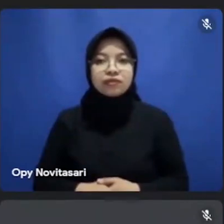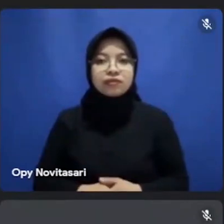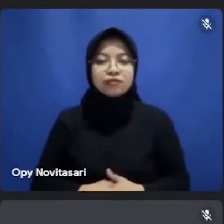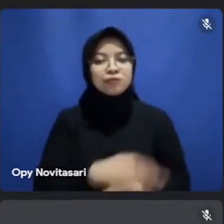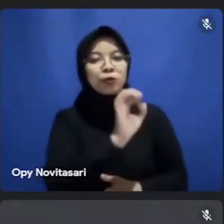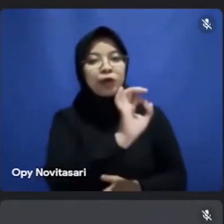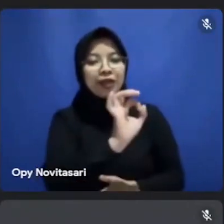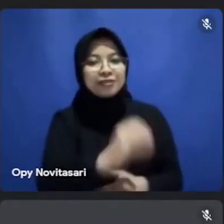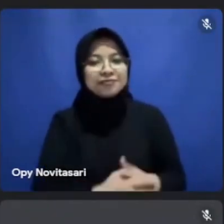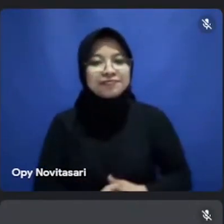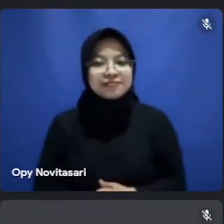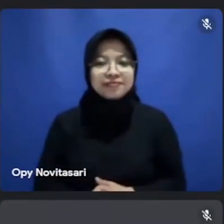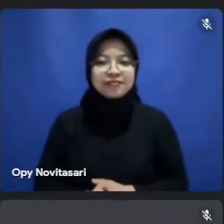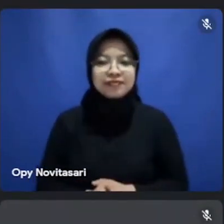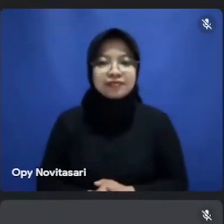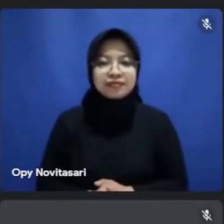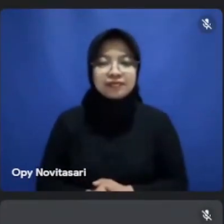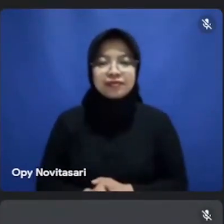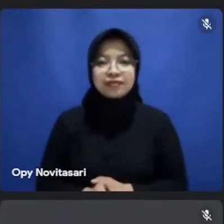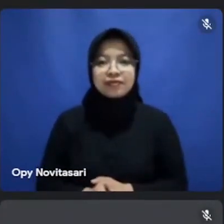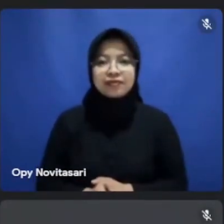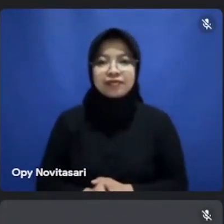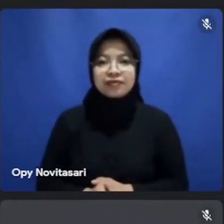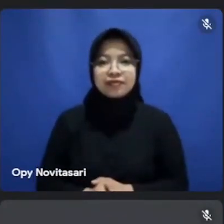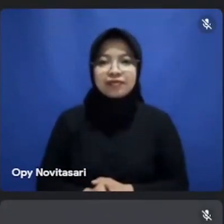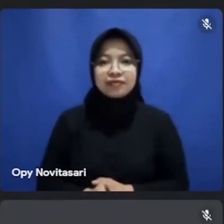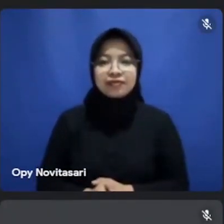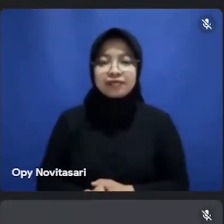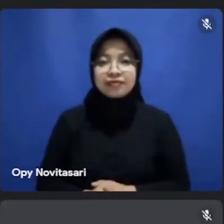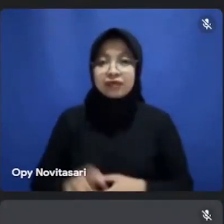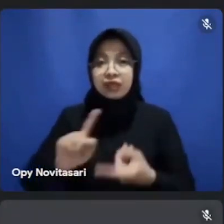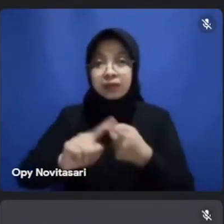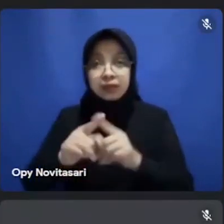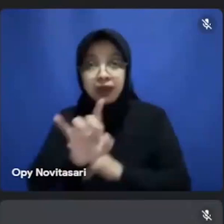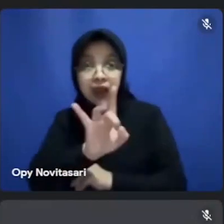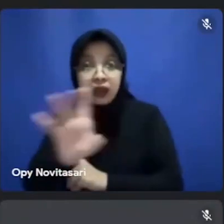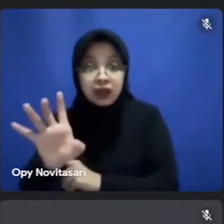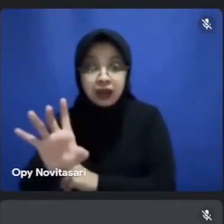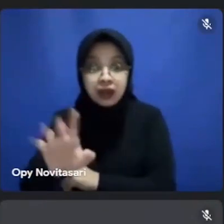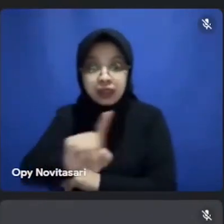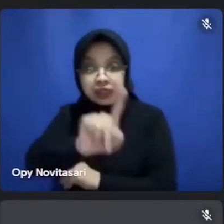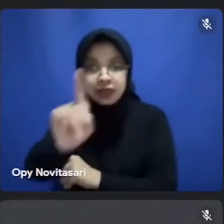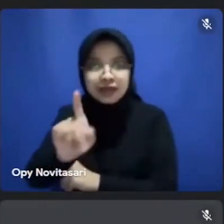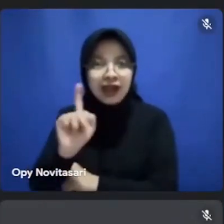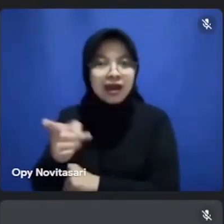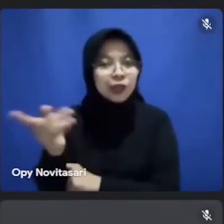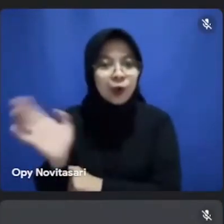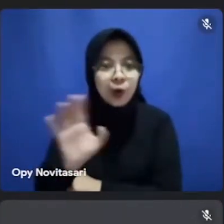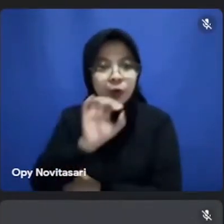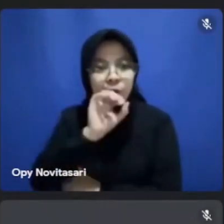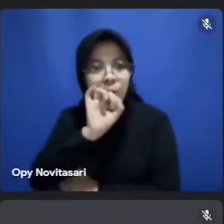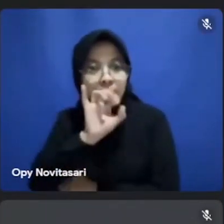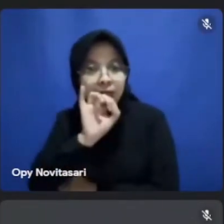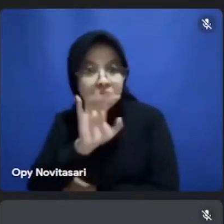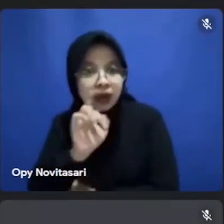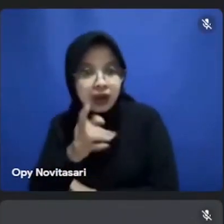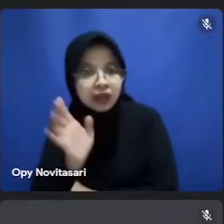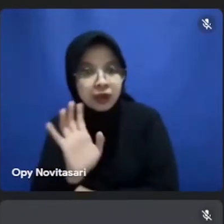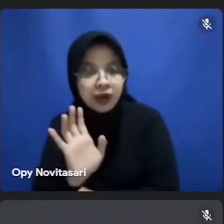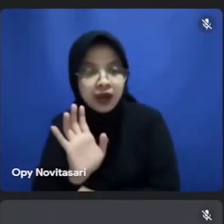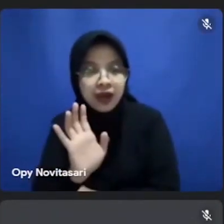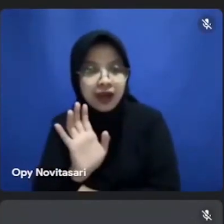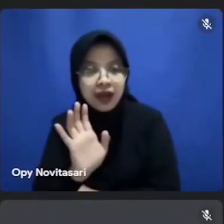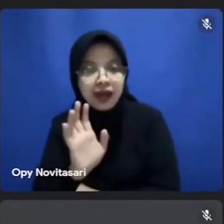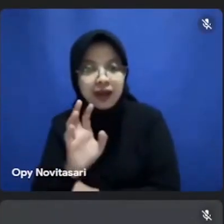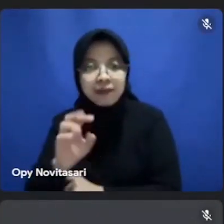Oke Mas e dari teman-teman yang lain apakah ada pertanyaan atau komentar